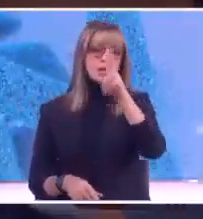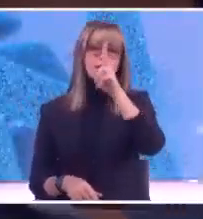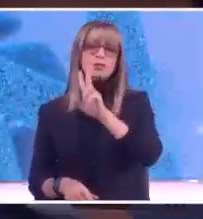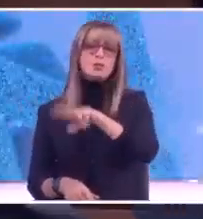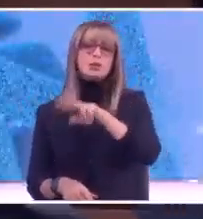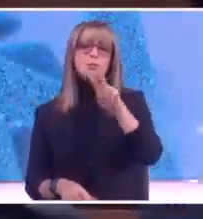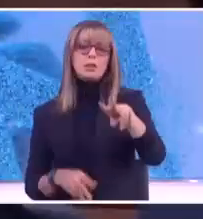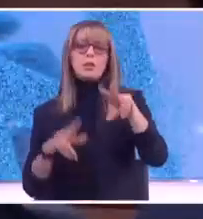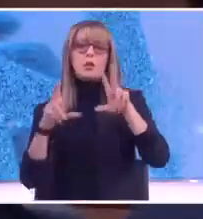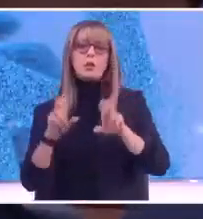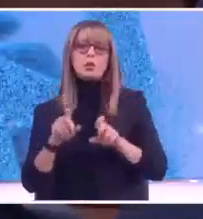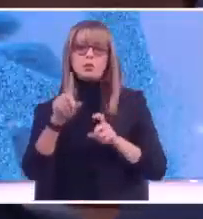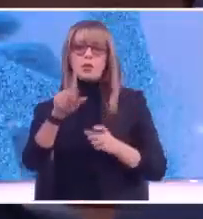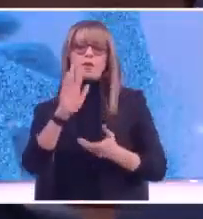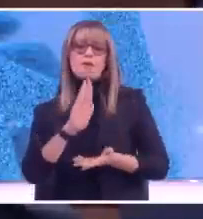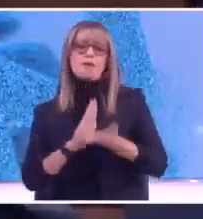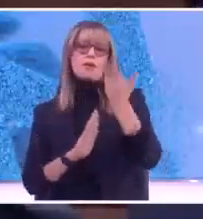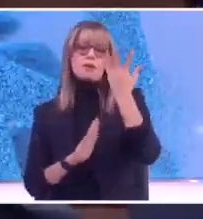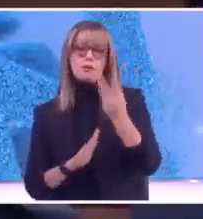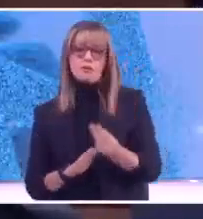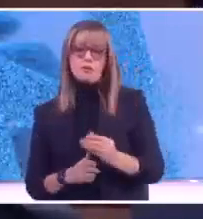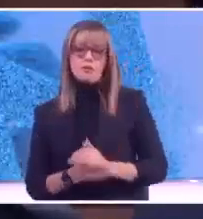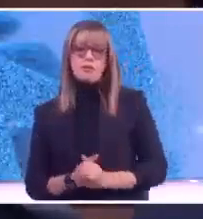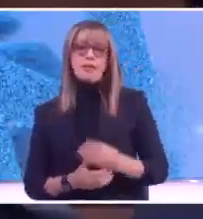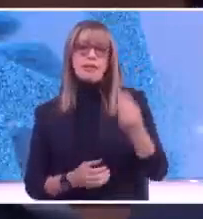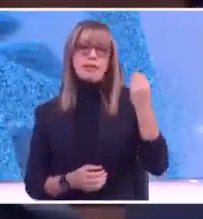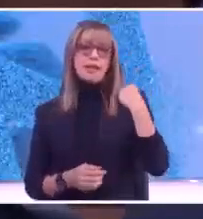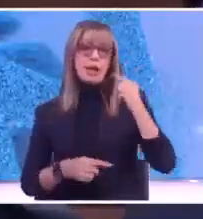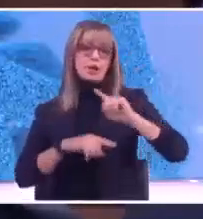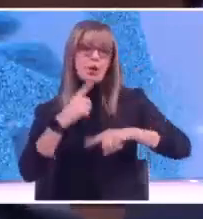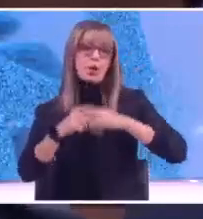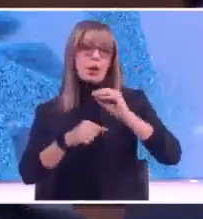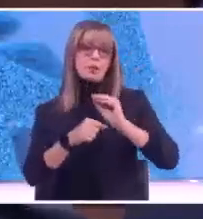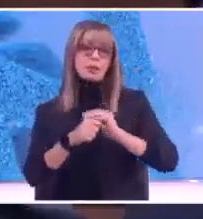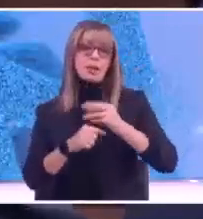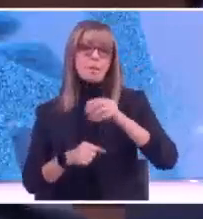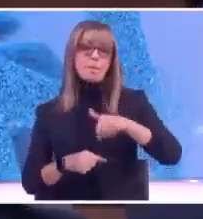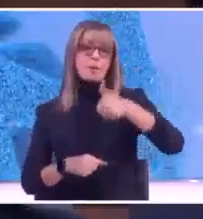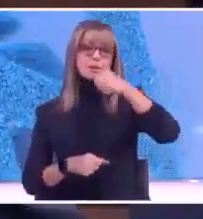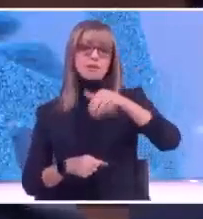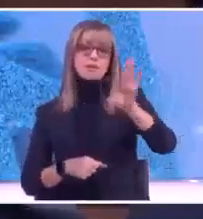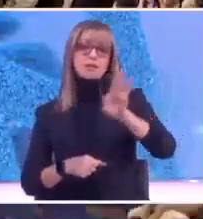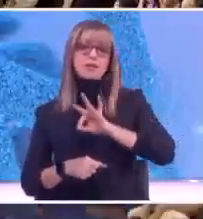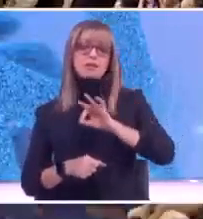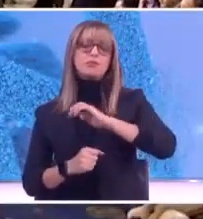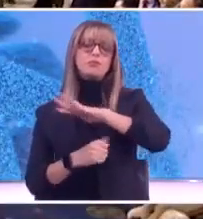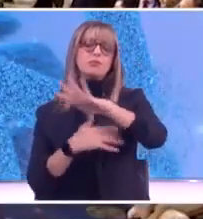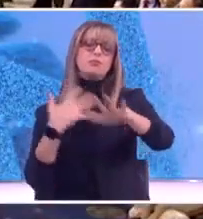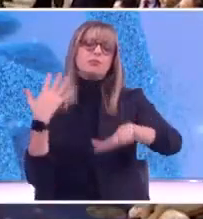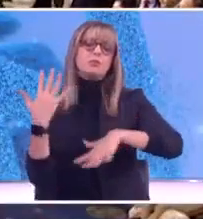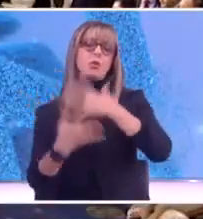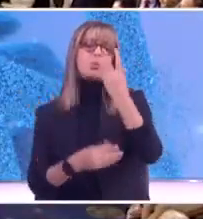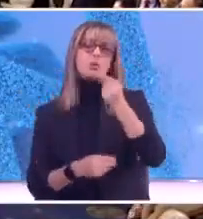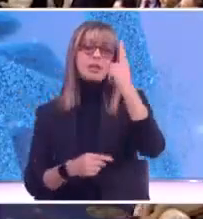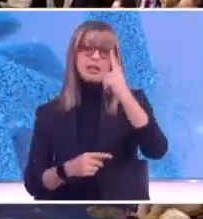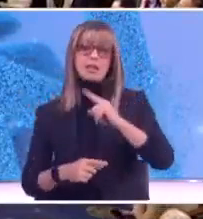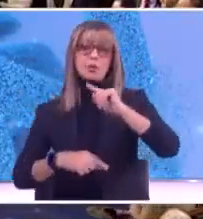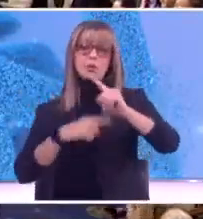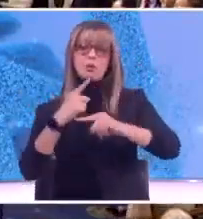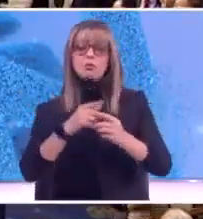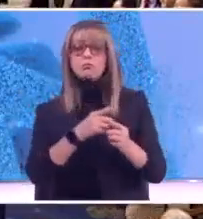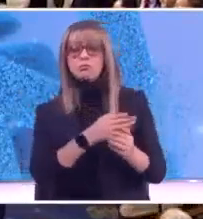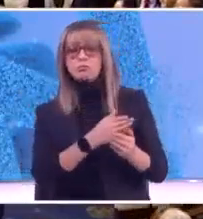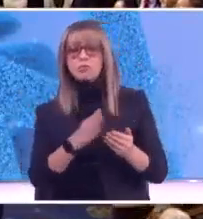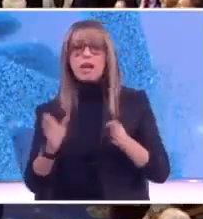222 koltukla çoğunluk konumuna getirdi. Yeni dönem için başkanlık seçimi ise kaosa dönüştü. Birinci turdan